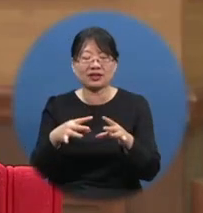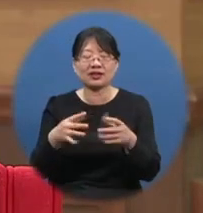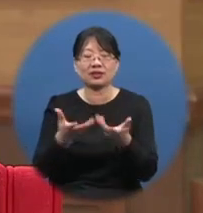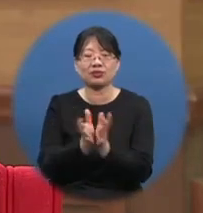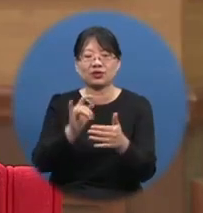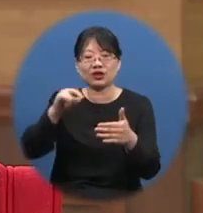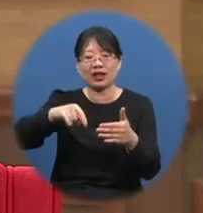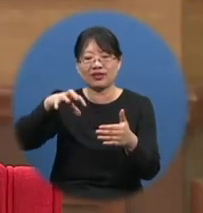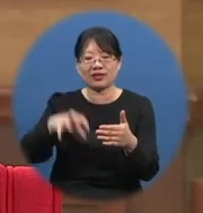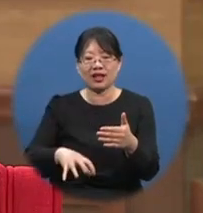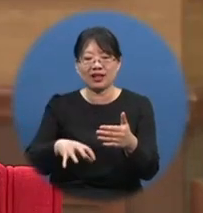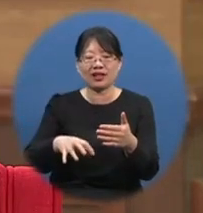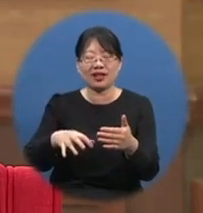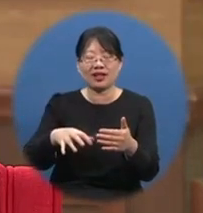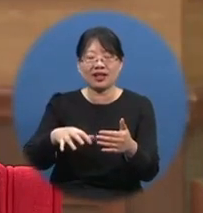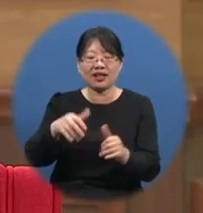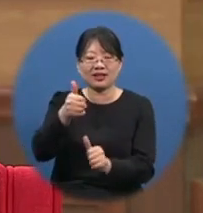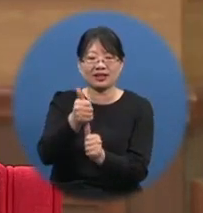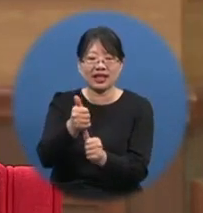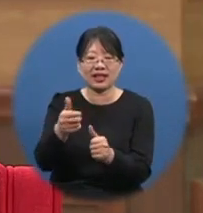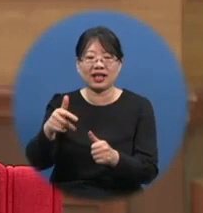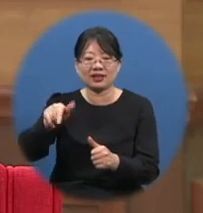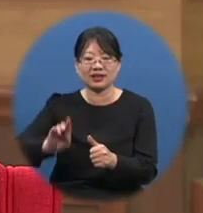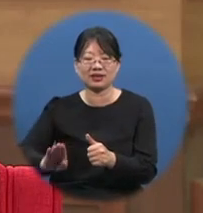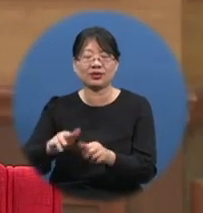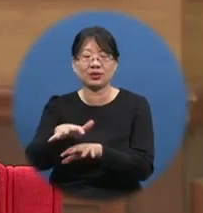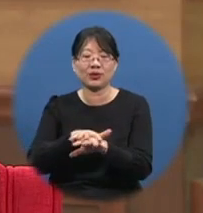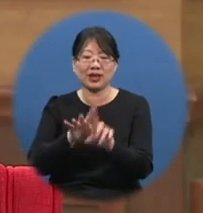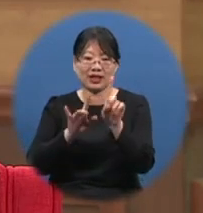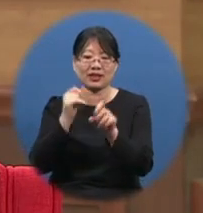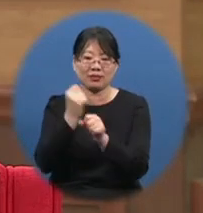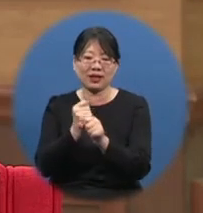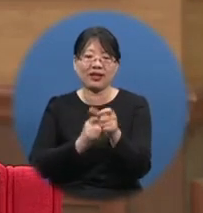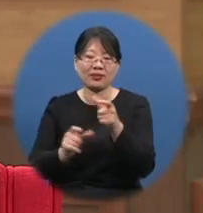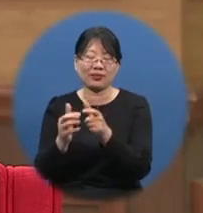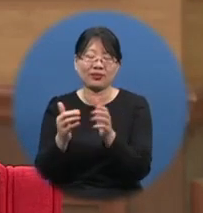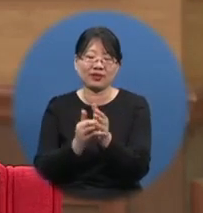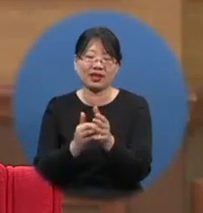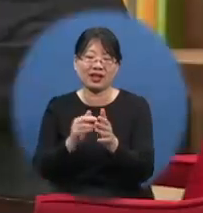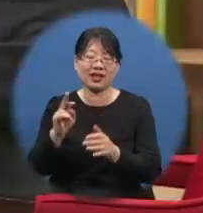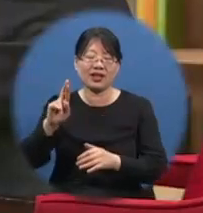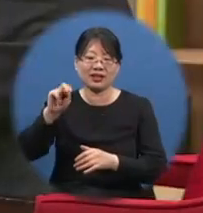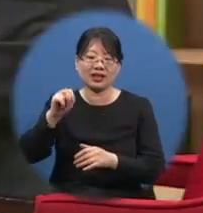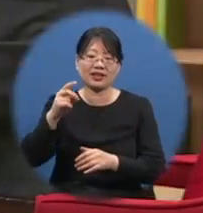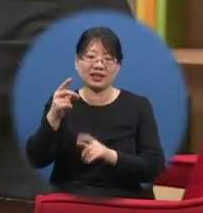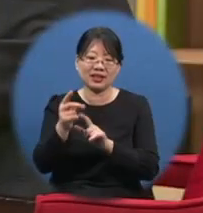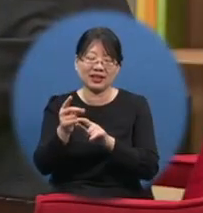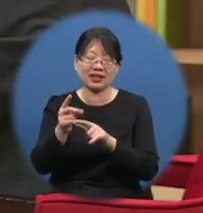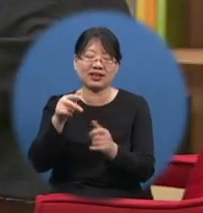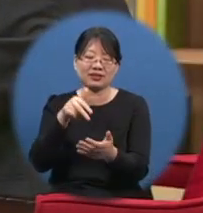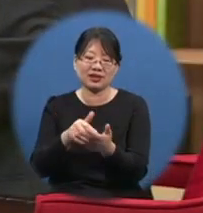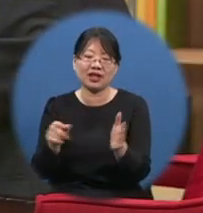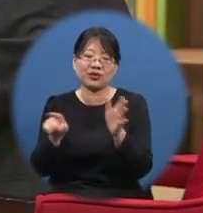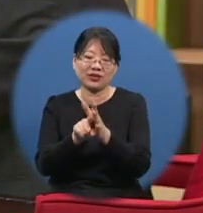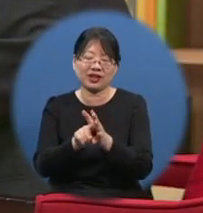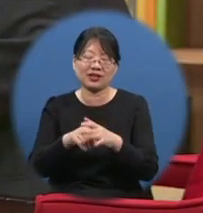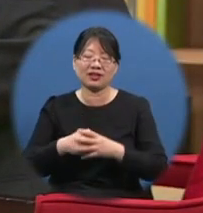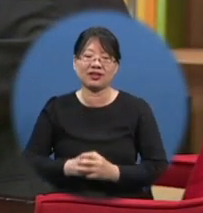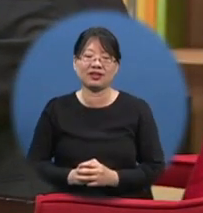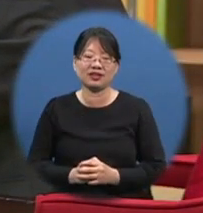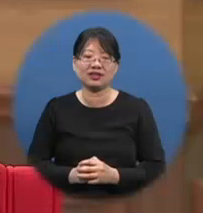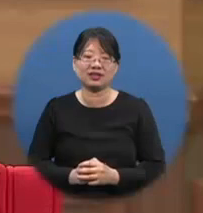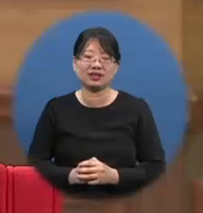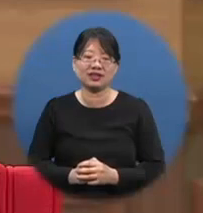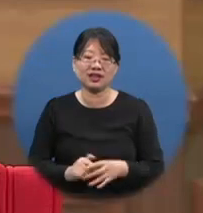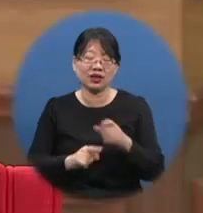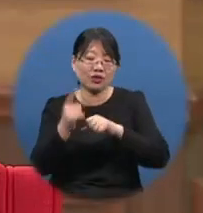과학기술정보통신부에 차관급 조직을 하나 또 만들었습니다. R&D 그 부분을 위해서 예.